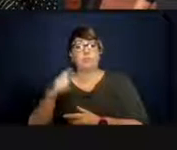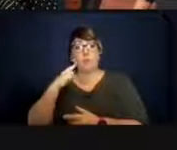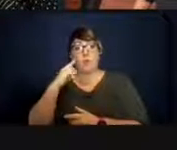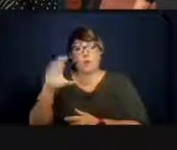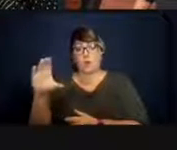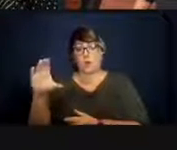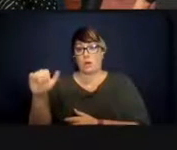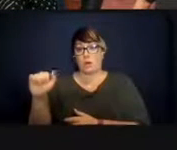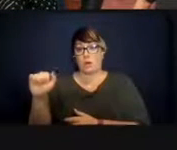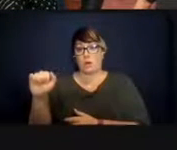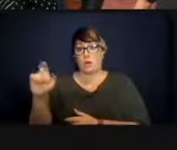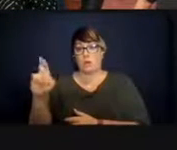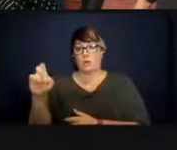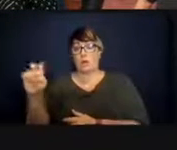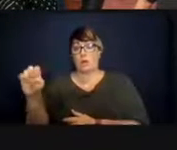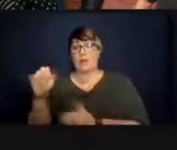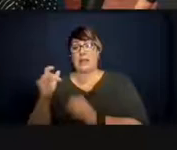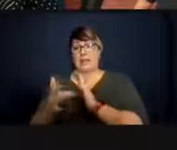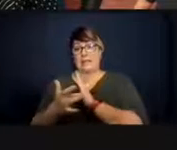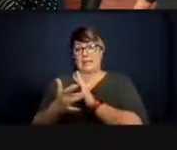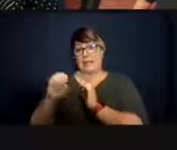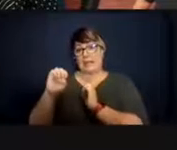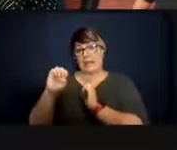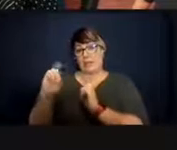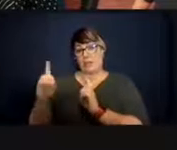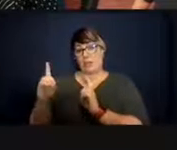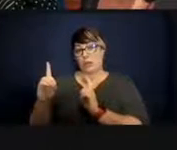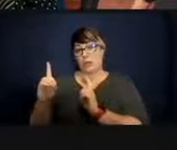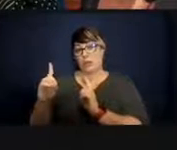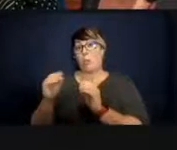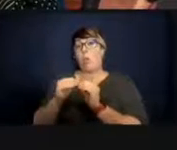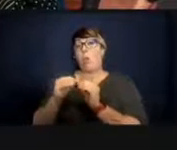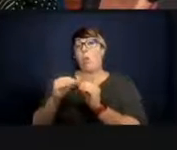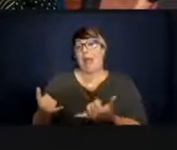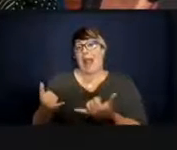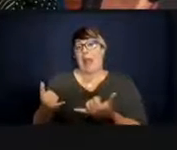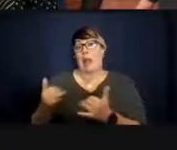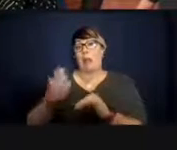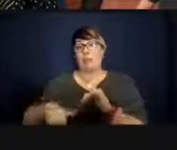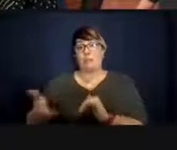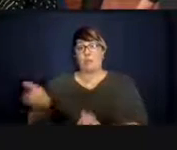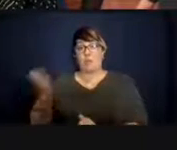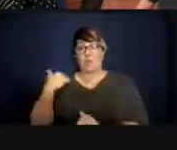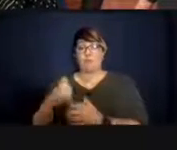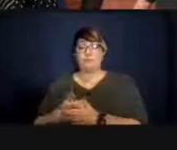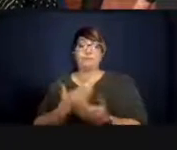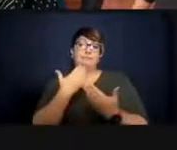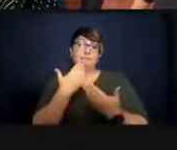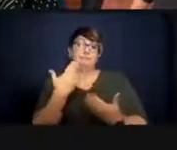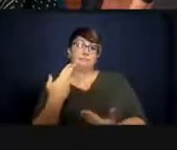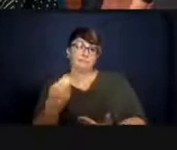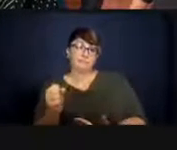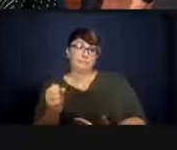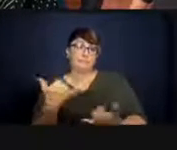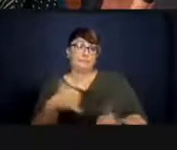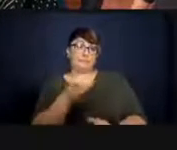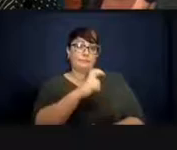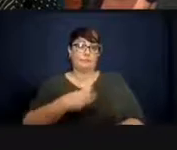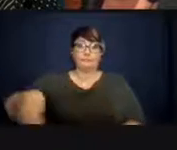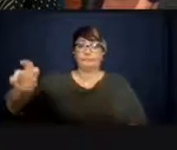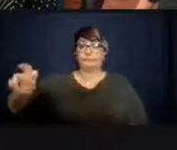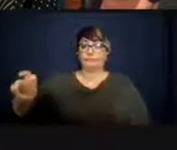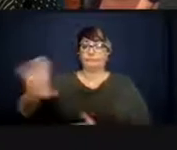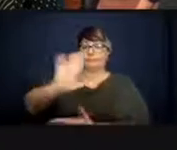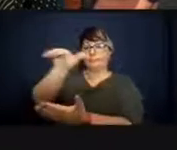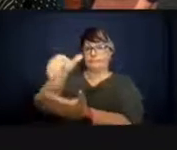وطبعا هنالك برامج ذي صلة بالتكنولوجيا والتقنية. فبلا شك نحن